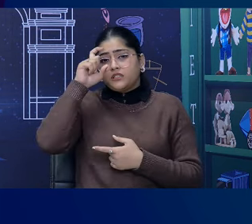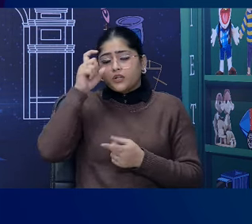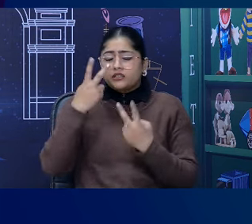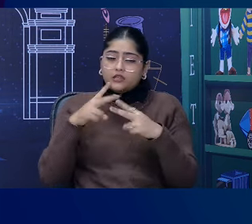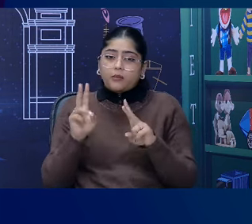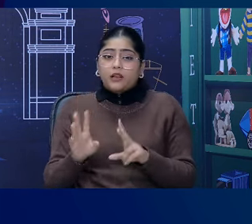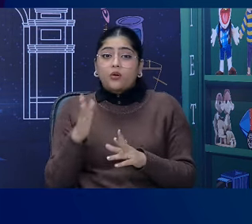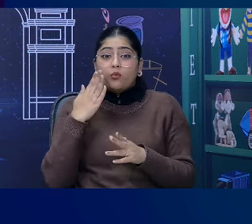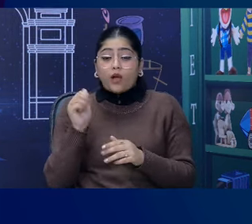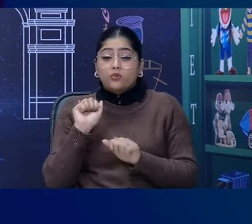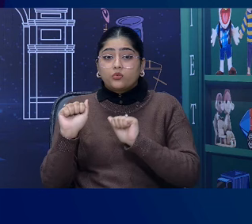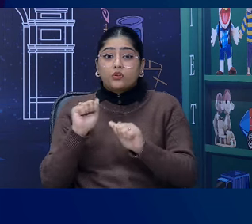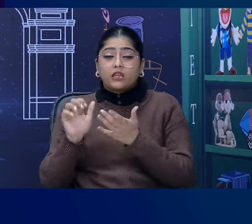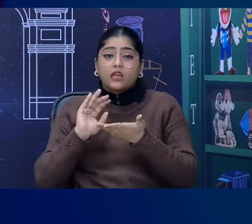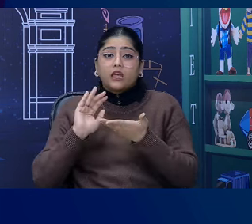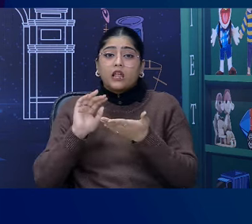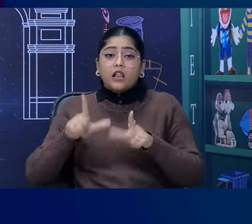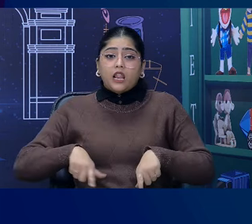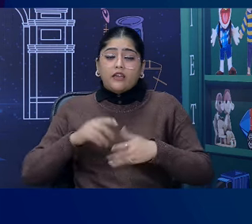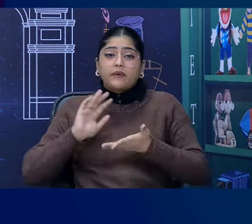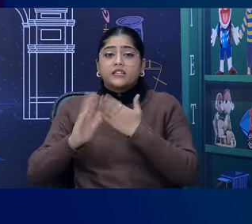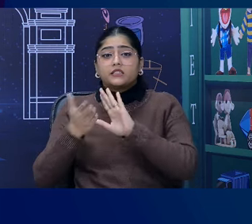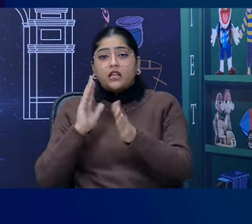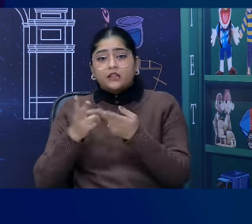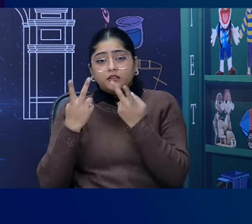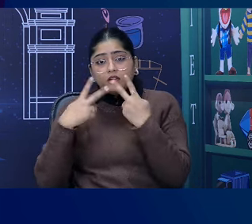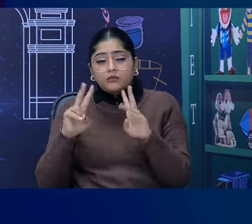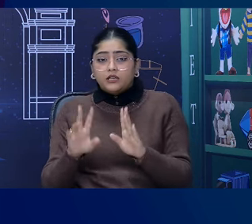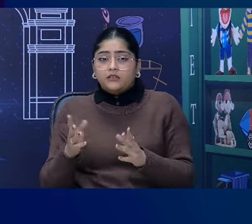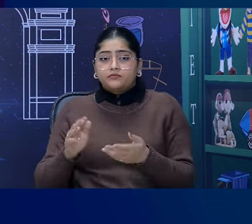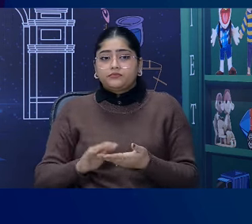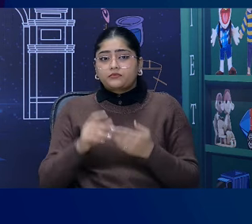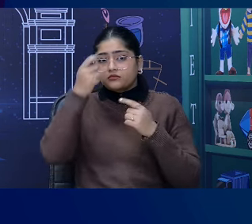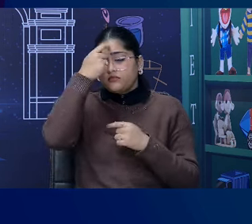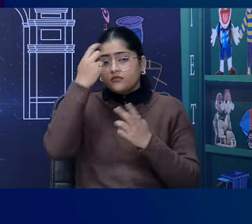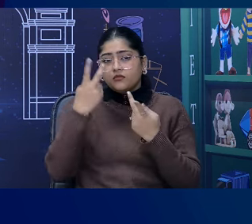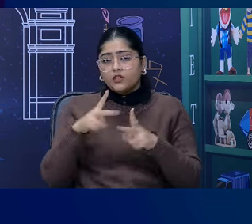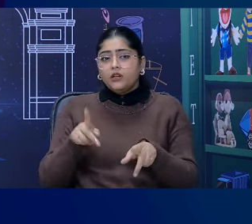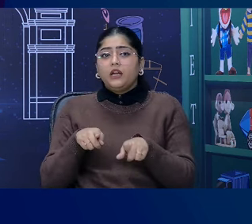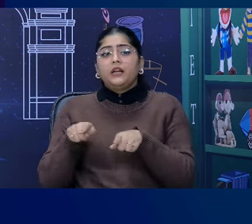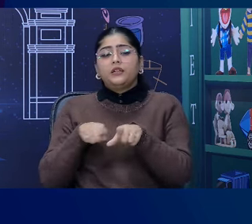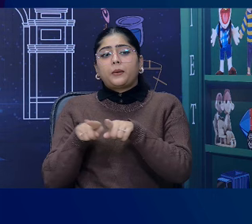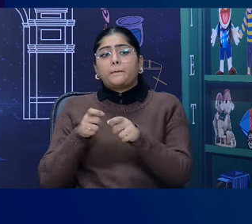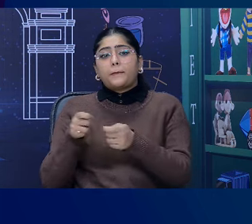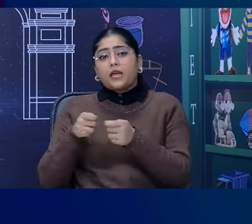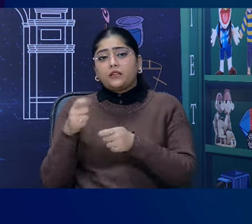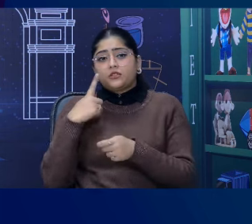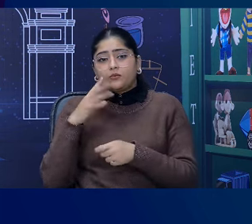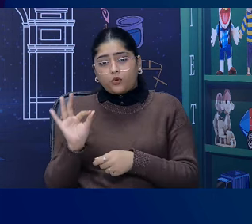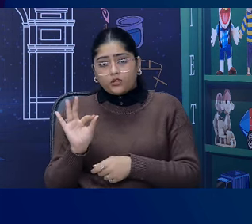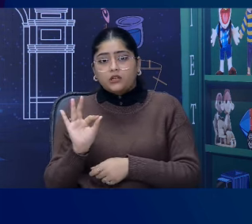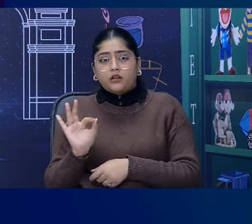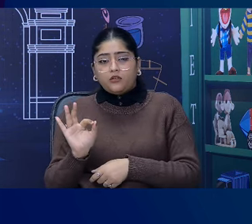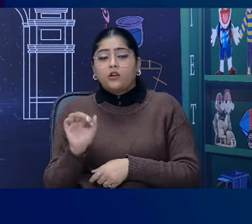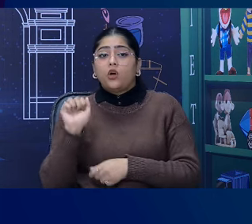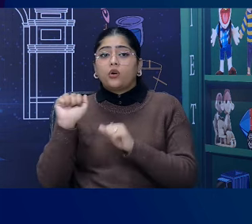चैलेंज है तो उनके लिए अगर हम बात करें स्ट्रेस के लिए तो जो जैसे हमने स्ट्रेस मैनेजमेंट की बात की तो उनके लिए प्रायोरिटी अपने लाइफ में